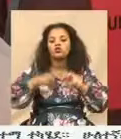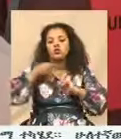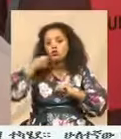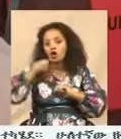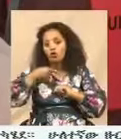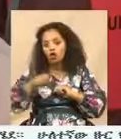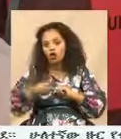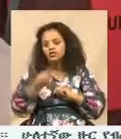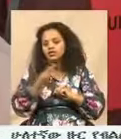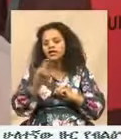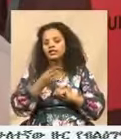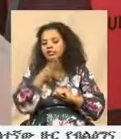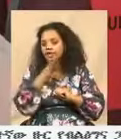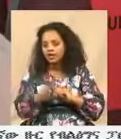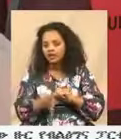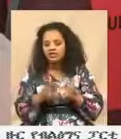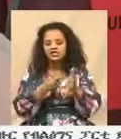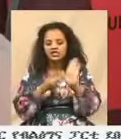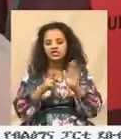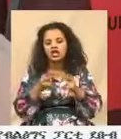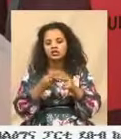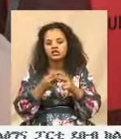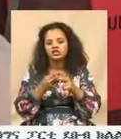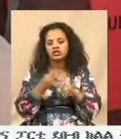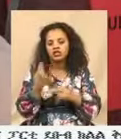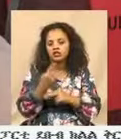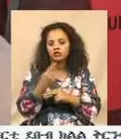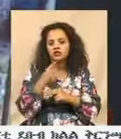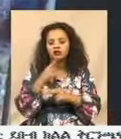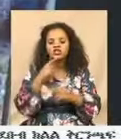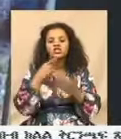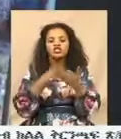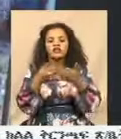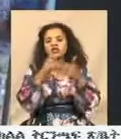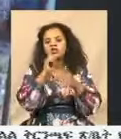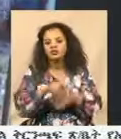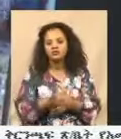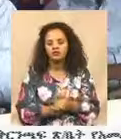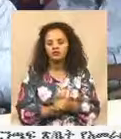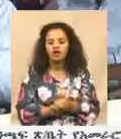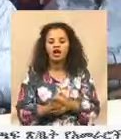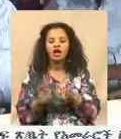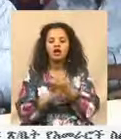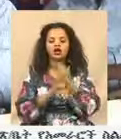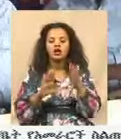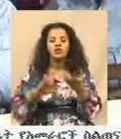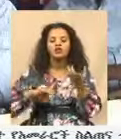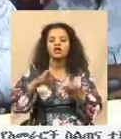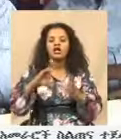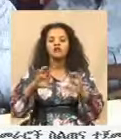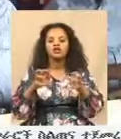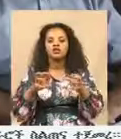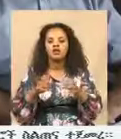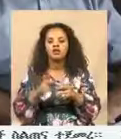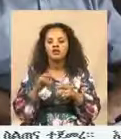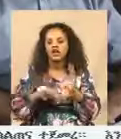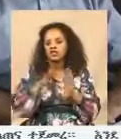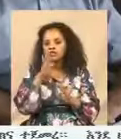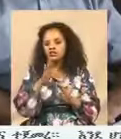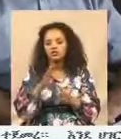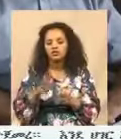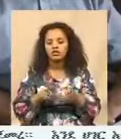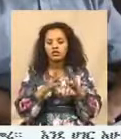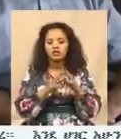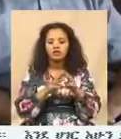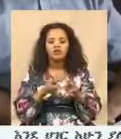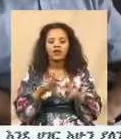ቋንቋዎችን ሳንጠቀም ግልጽ ቋንቋዎችን ተጠቅመን መረጃውን ማድረስ መቻል አለብን። ከሀገራዊና ክልላዊ ሚዲያዎች ባልተናነሰ መልኩ